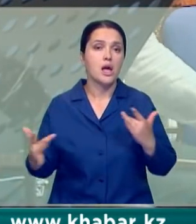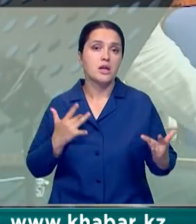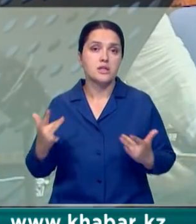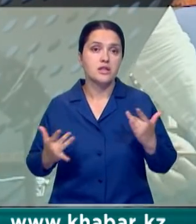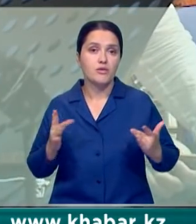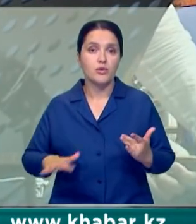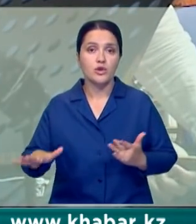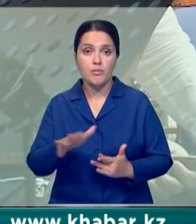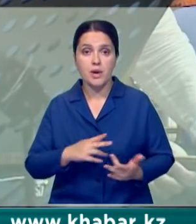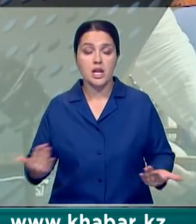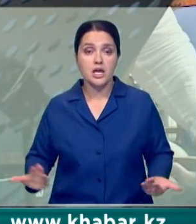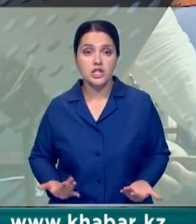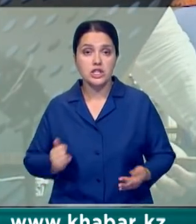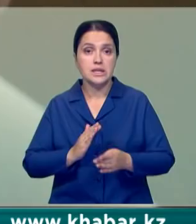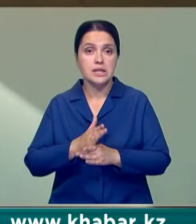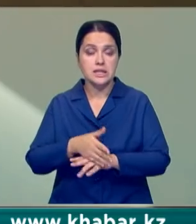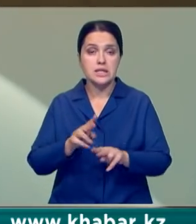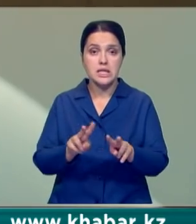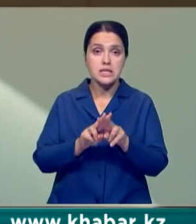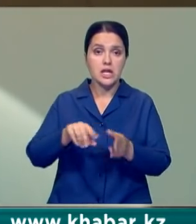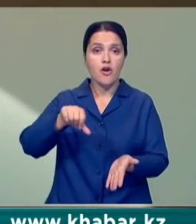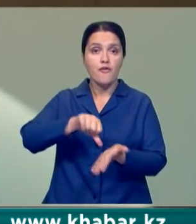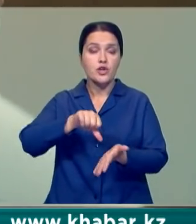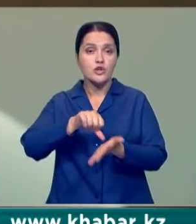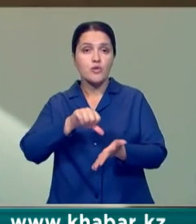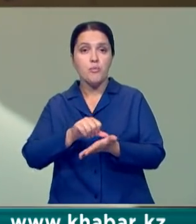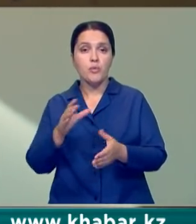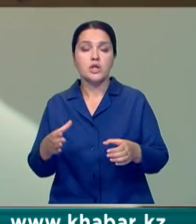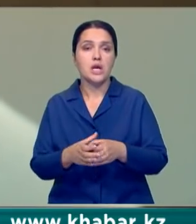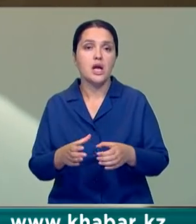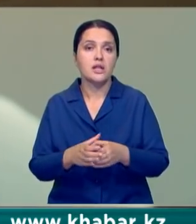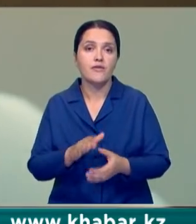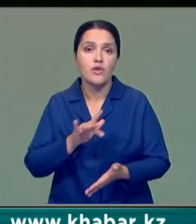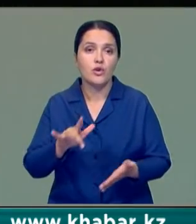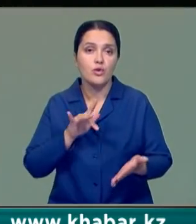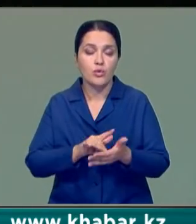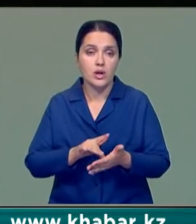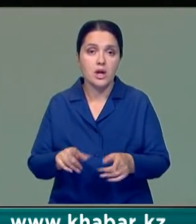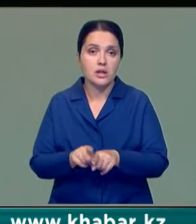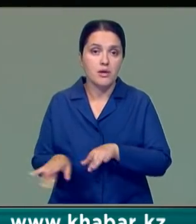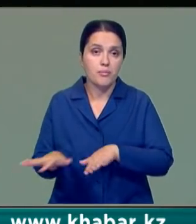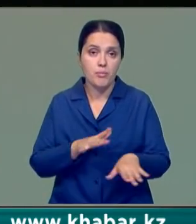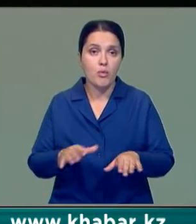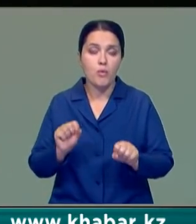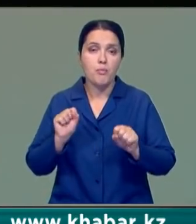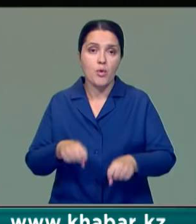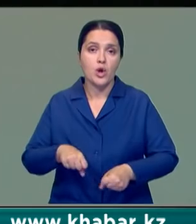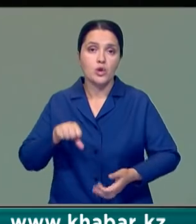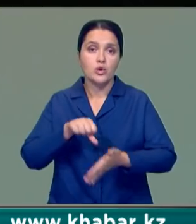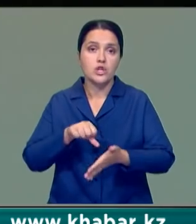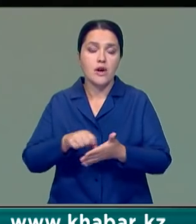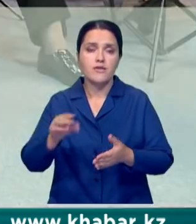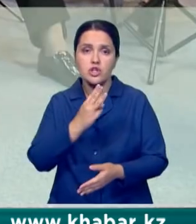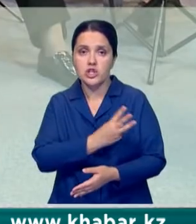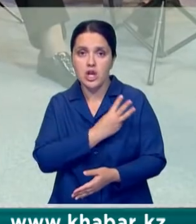концертную площадку для жителей и гостей столицы выступят лучшие коллективы города также в мероприятии смогут принять